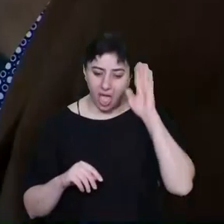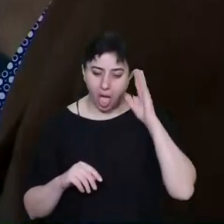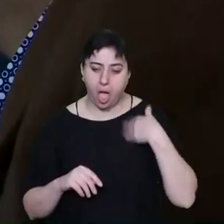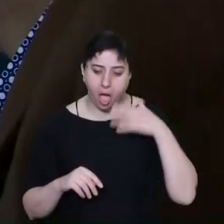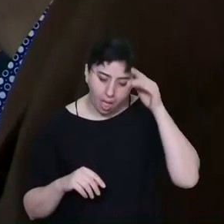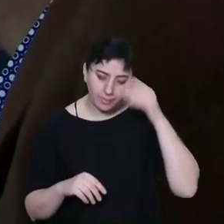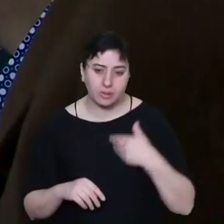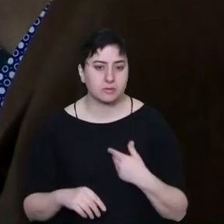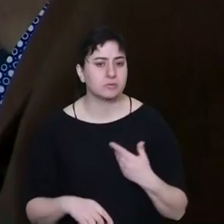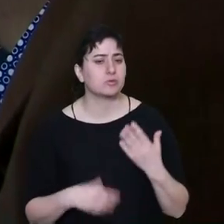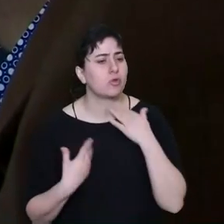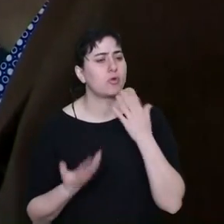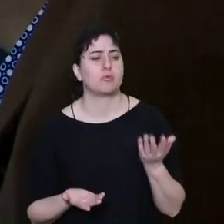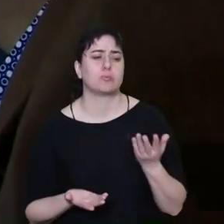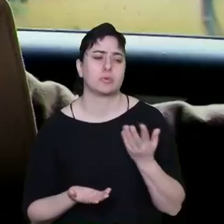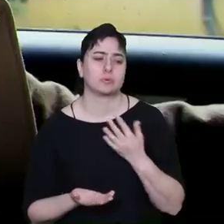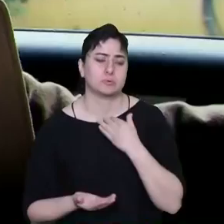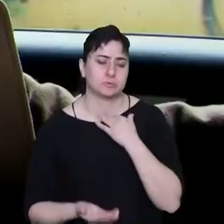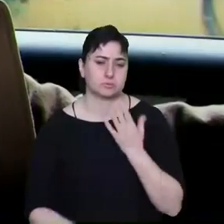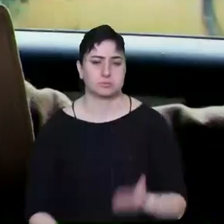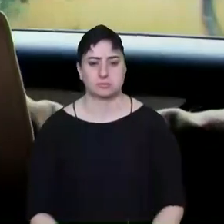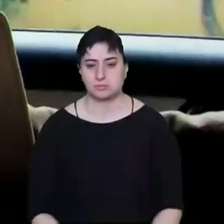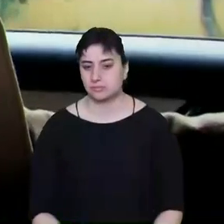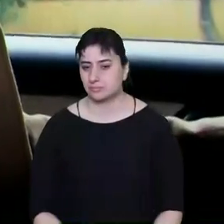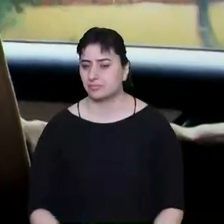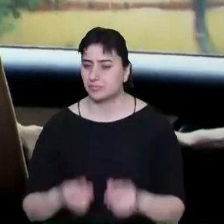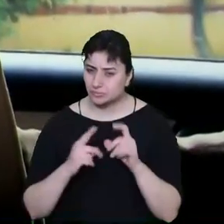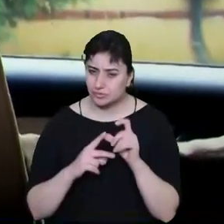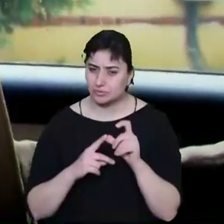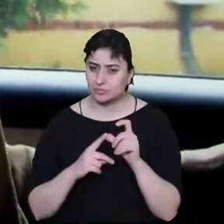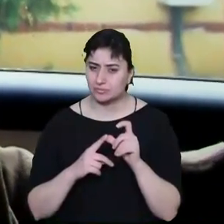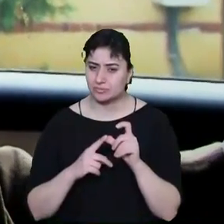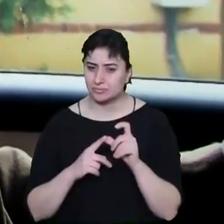efendisi. Estağfurullah, olur mu öyle şey? Şükrü,